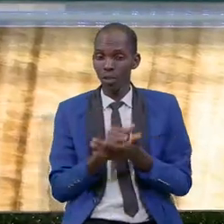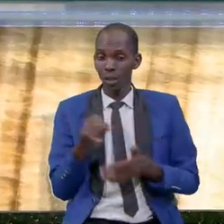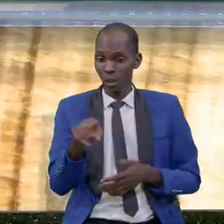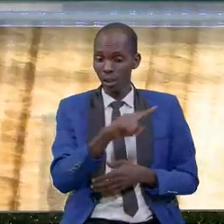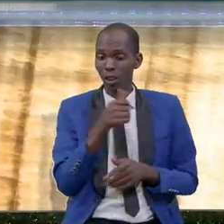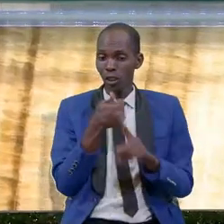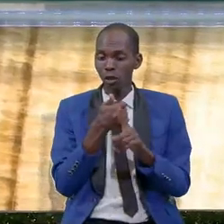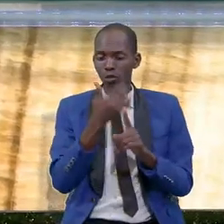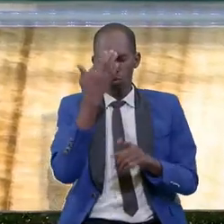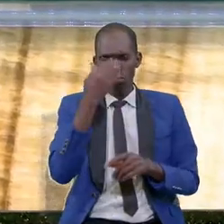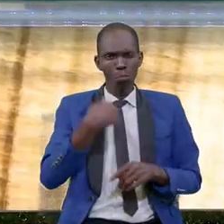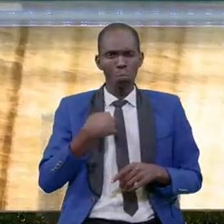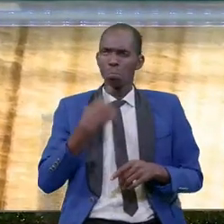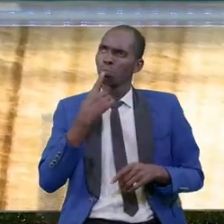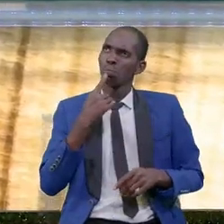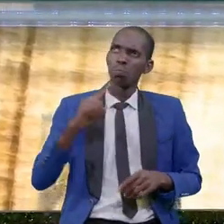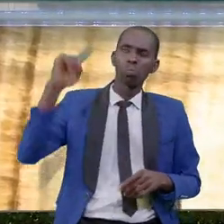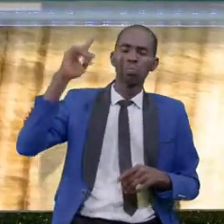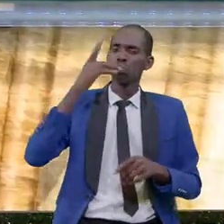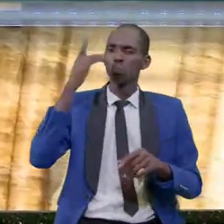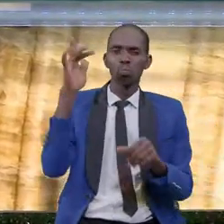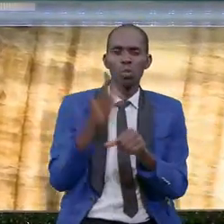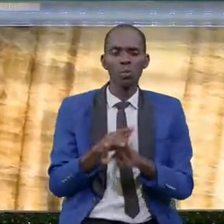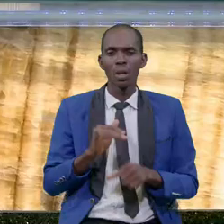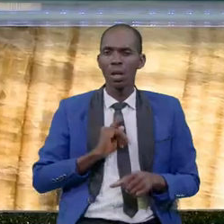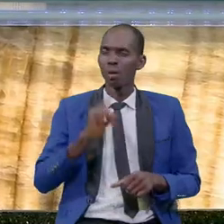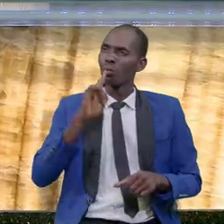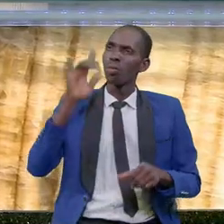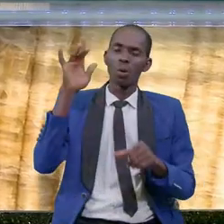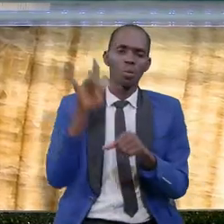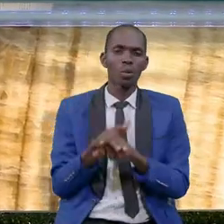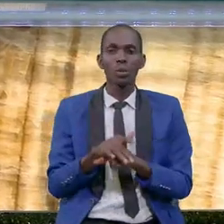savent que c'est mauvais. Et que je jure Dieu. Et il dit que